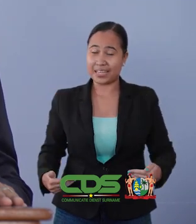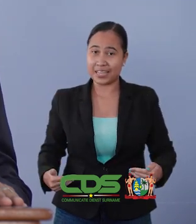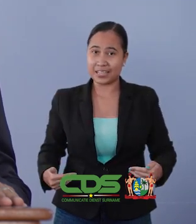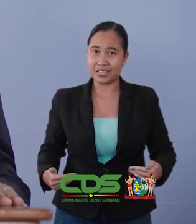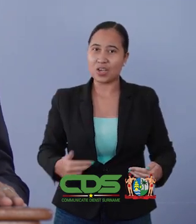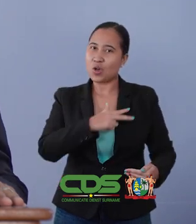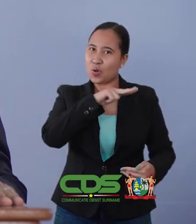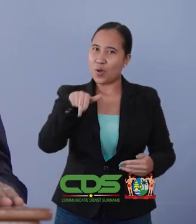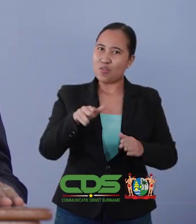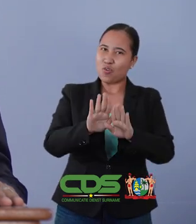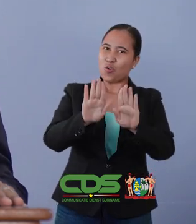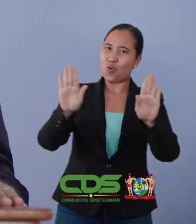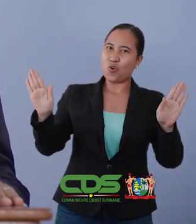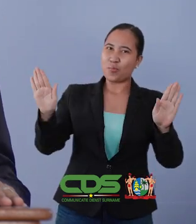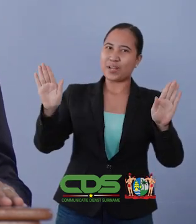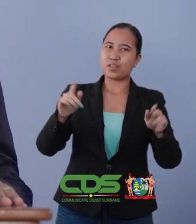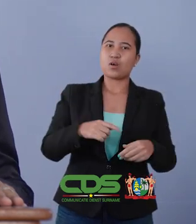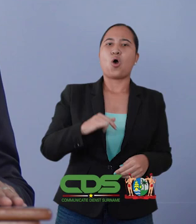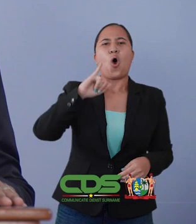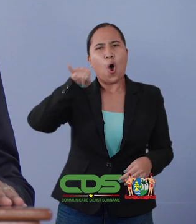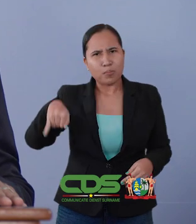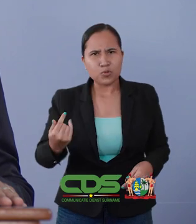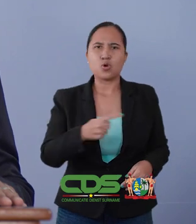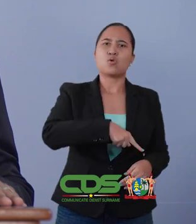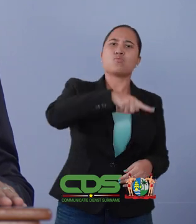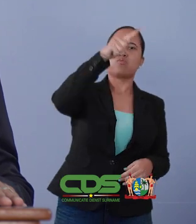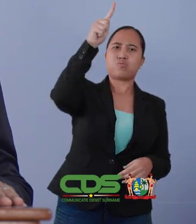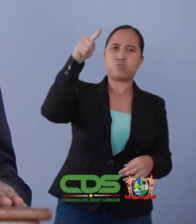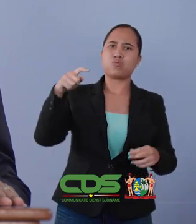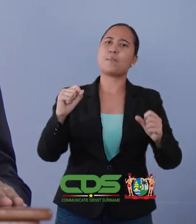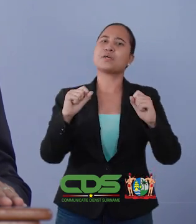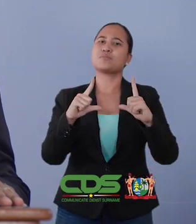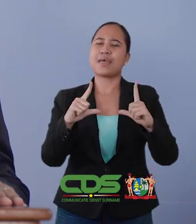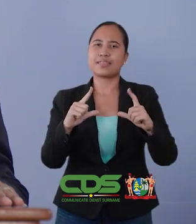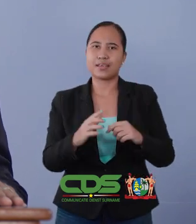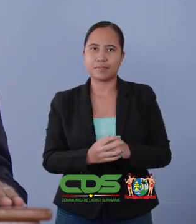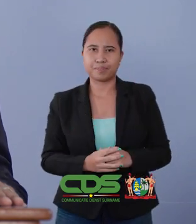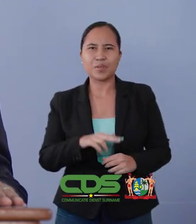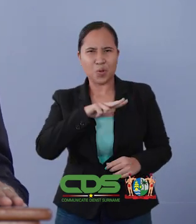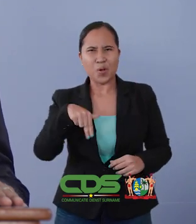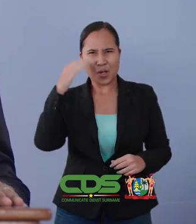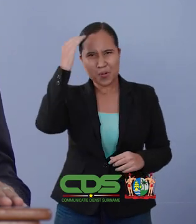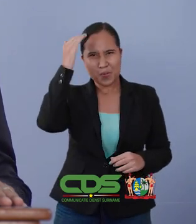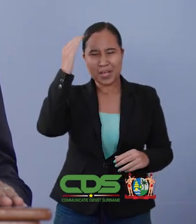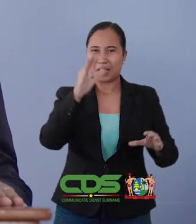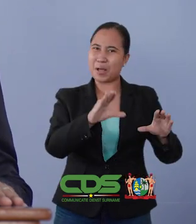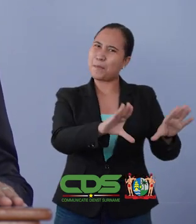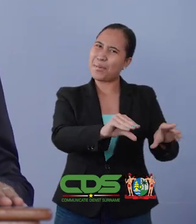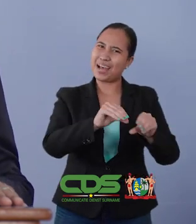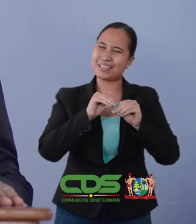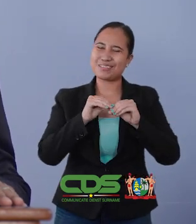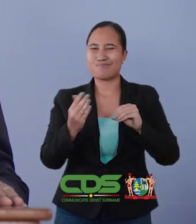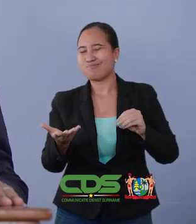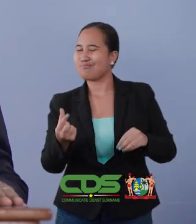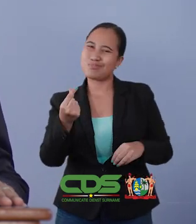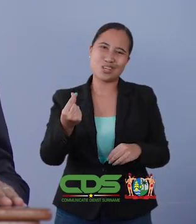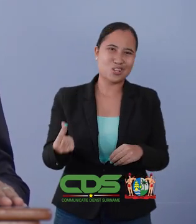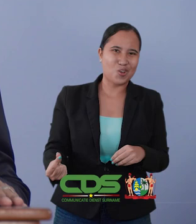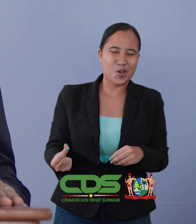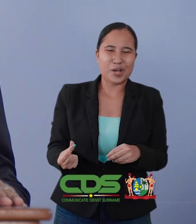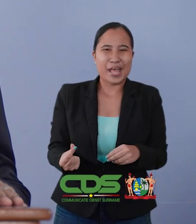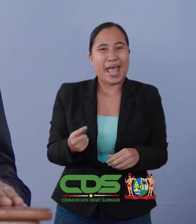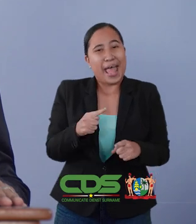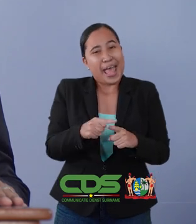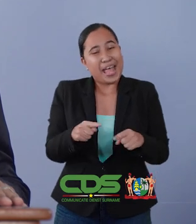wij samen een nieuwe golf van besmettingen. We weten dat de maatregelen vaker als onaangenaam